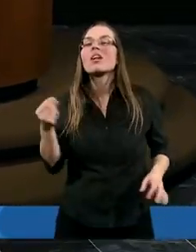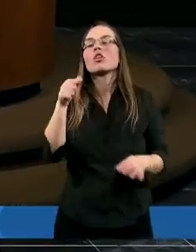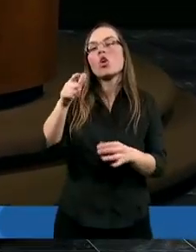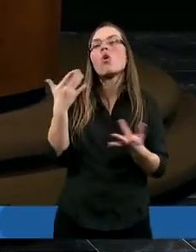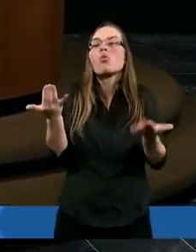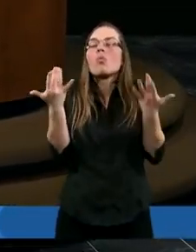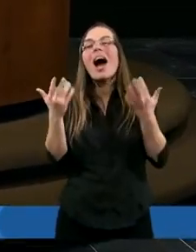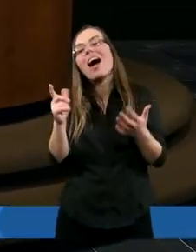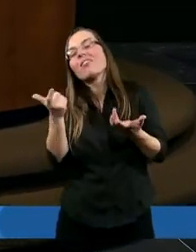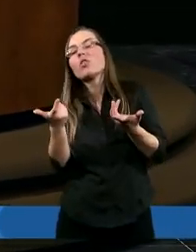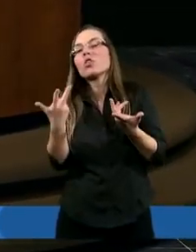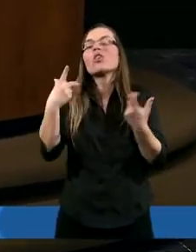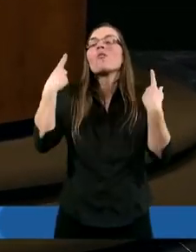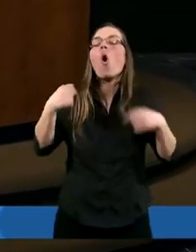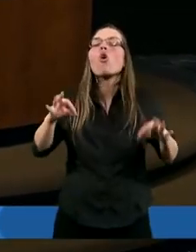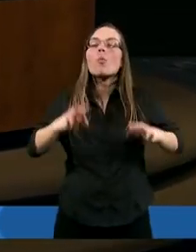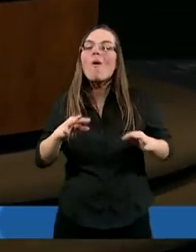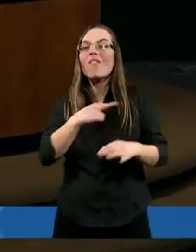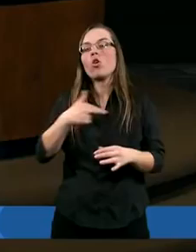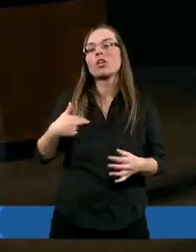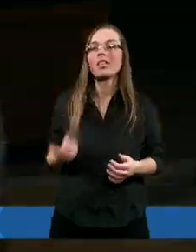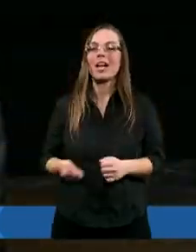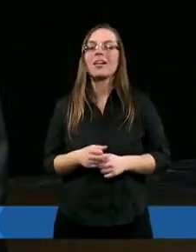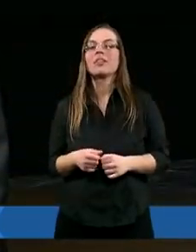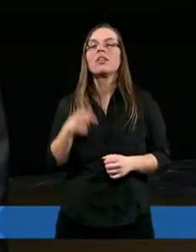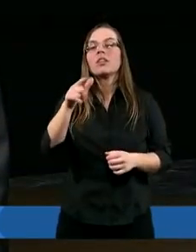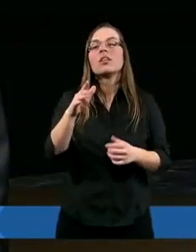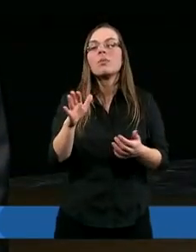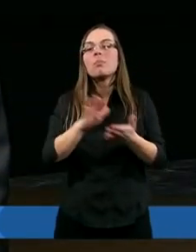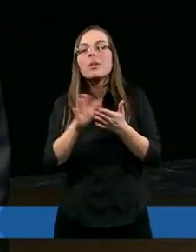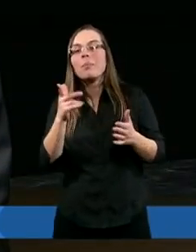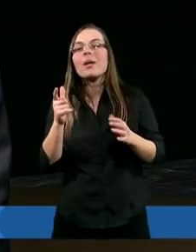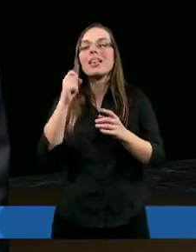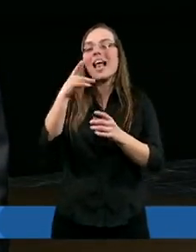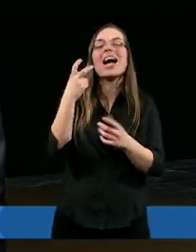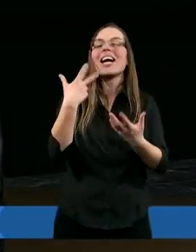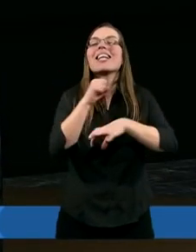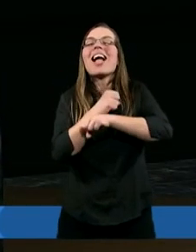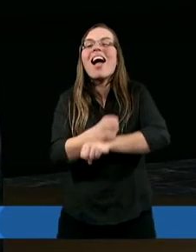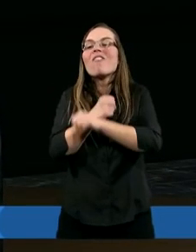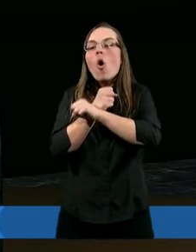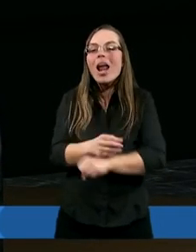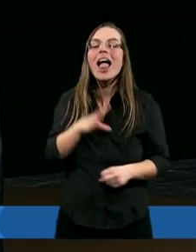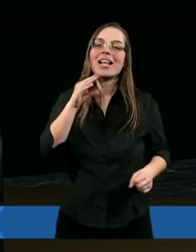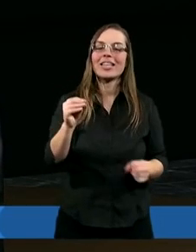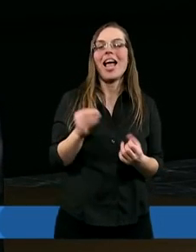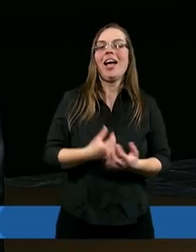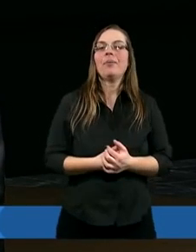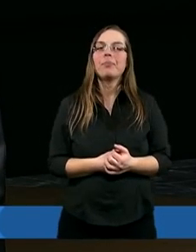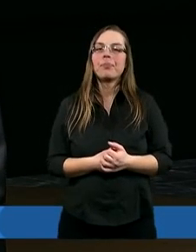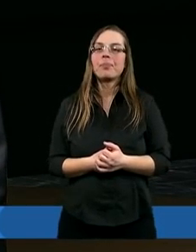Świętemu to jest zatracenie własnej osobowości, przepraszam, takie zniewolenie,